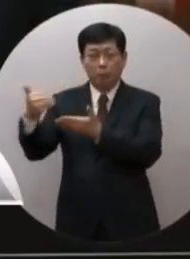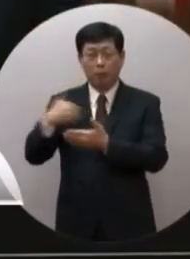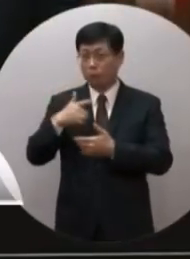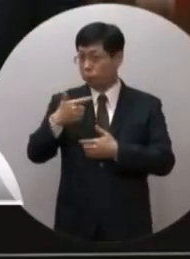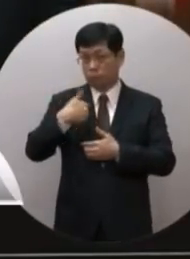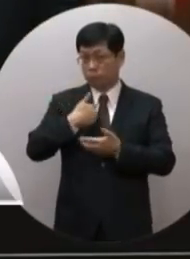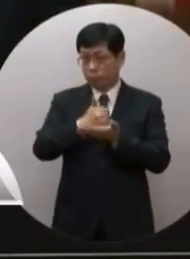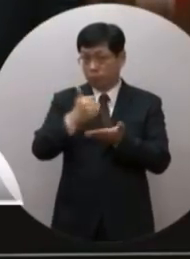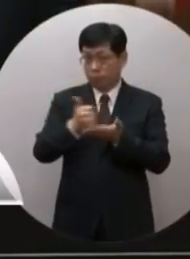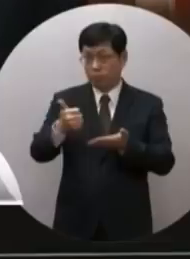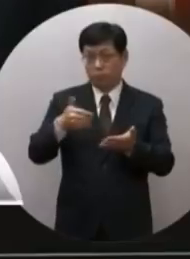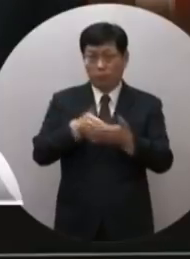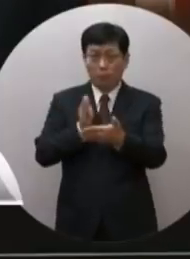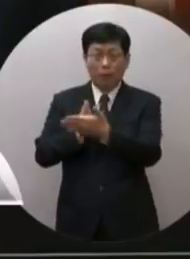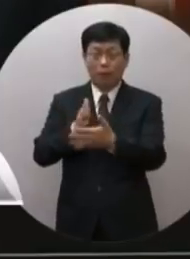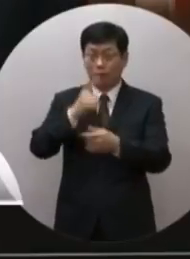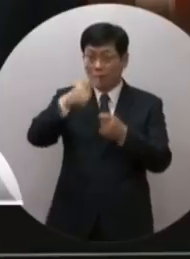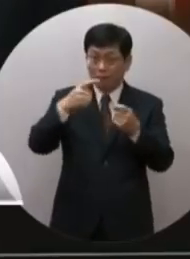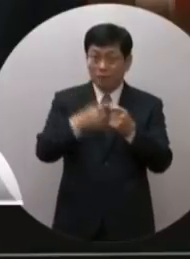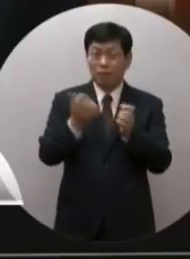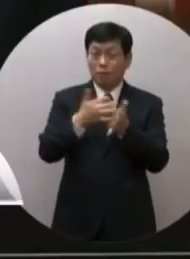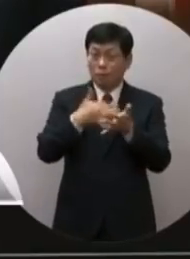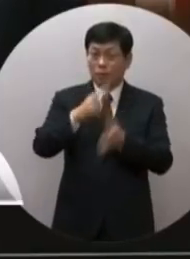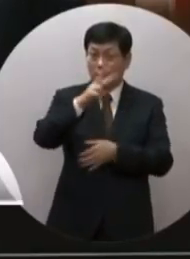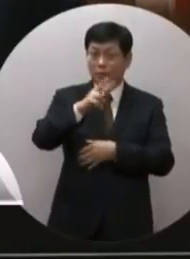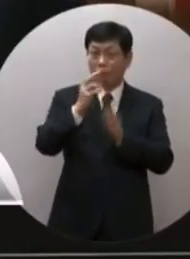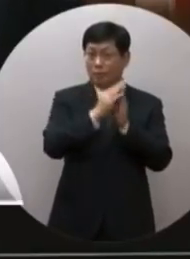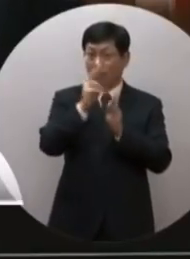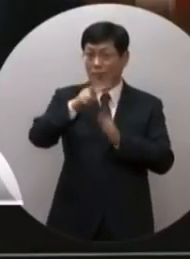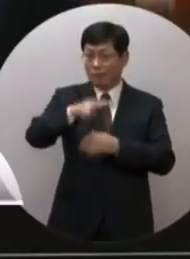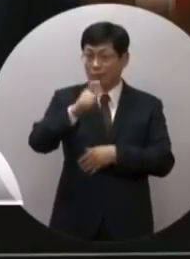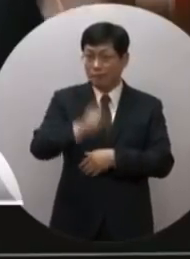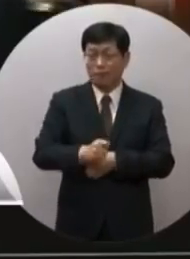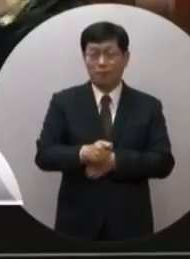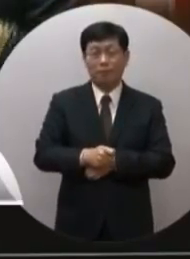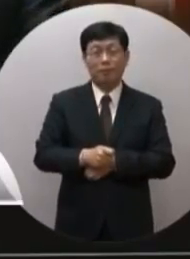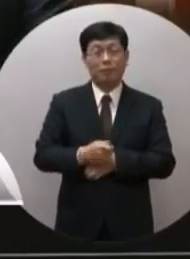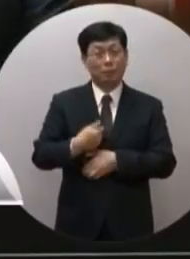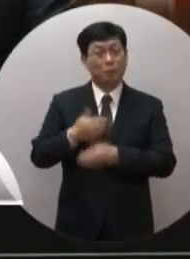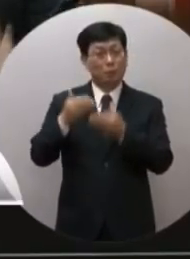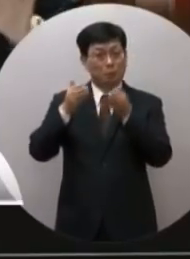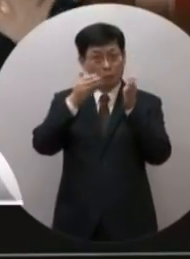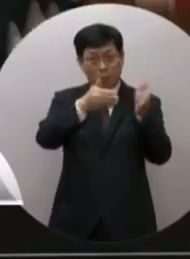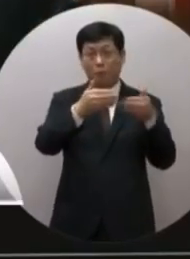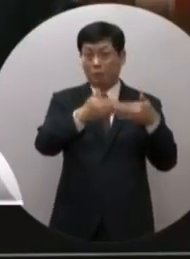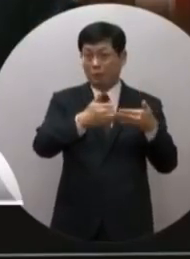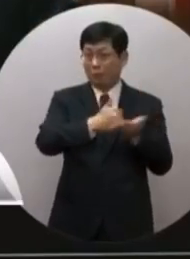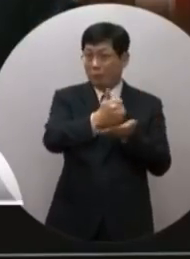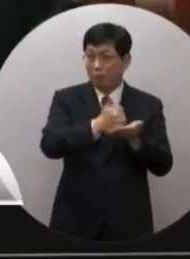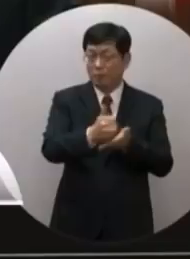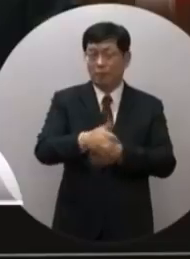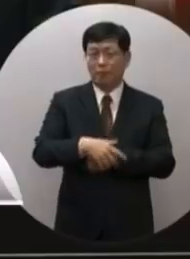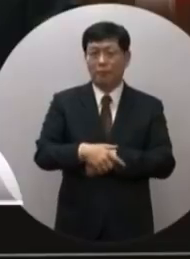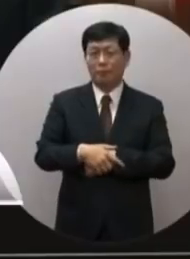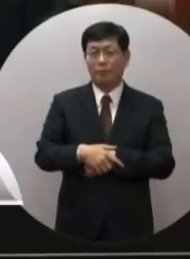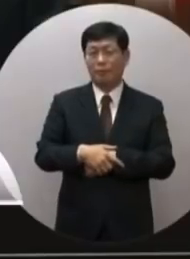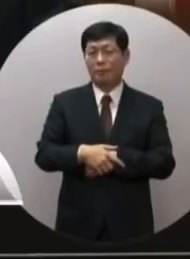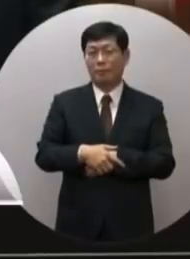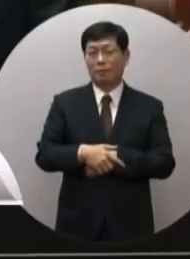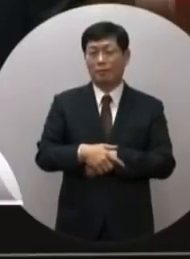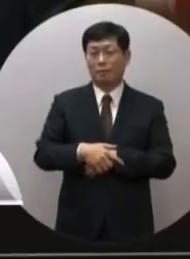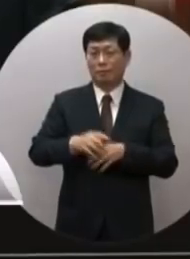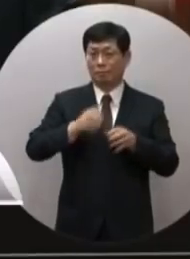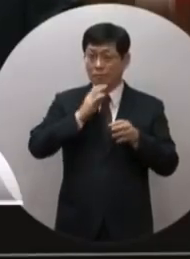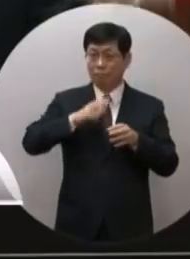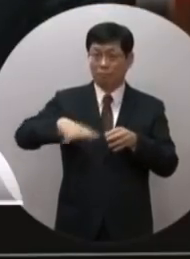市场，我们一年国家总预算才2兆2000亿，我们光对大陆、对